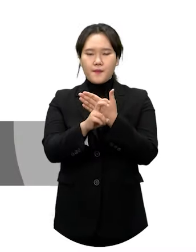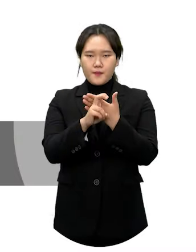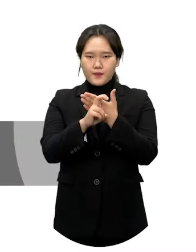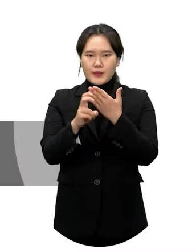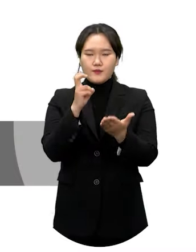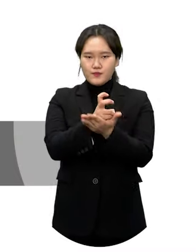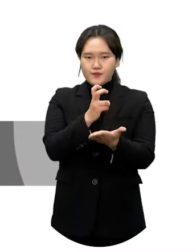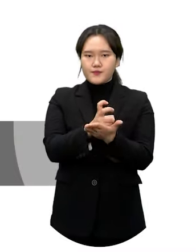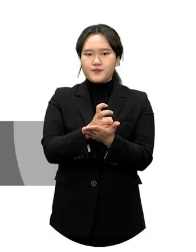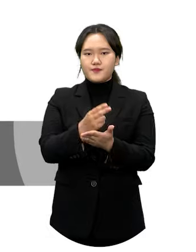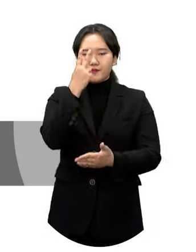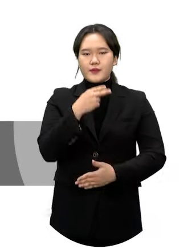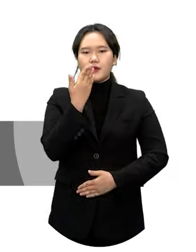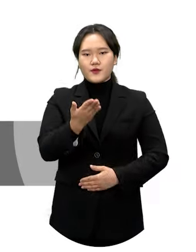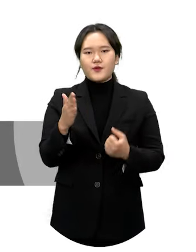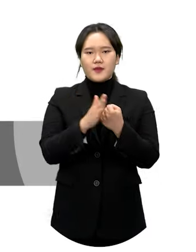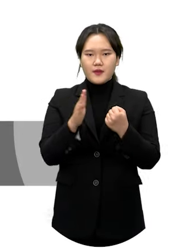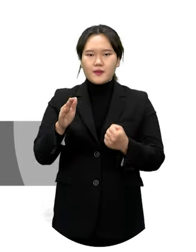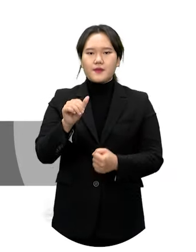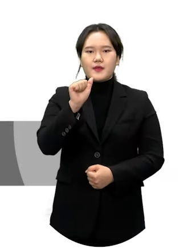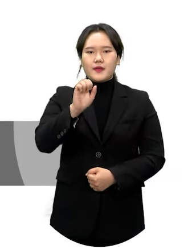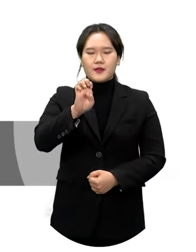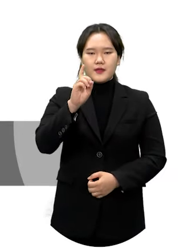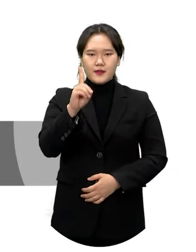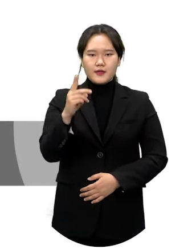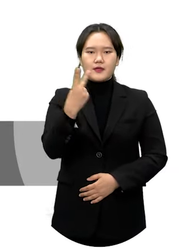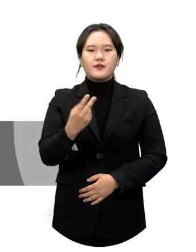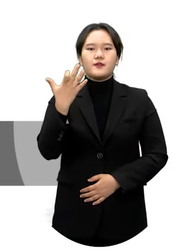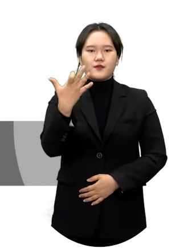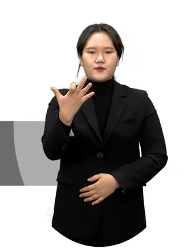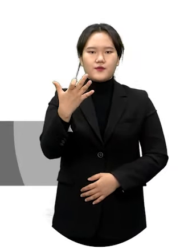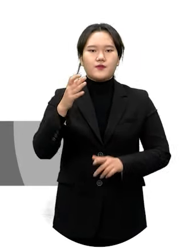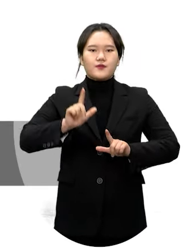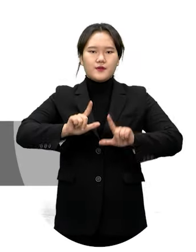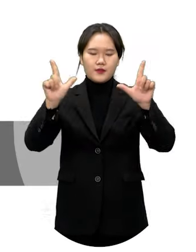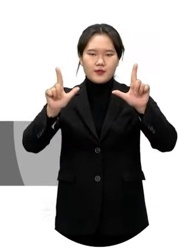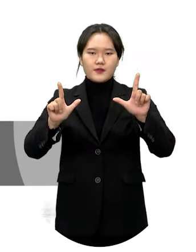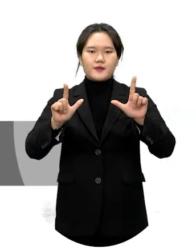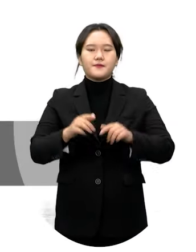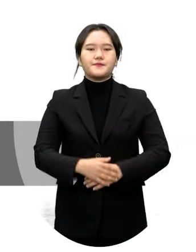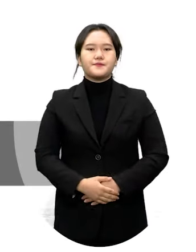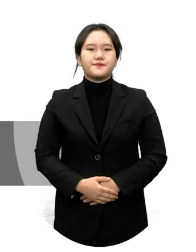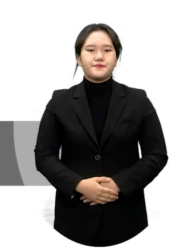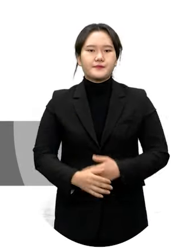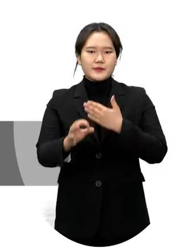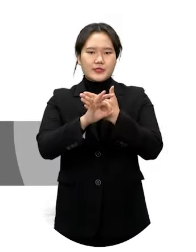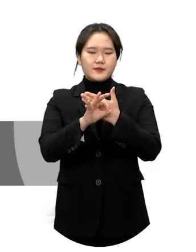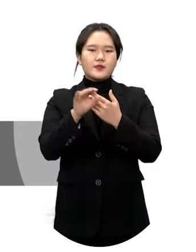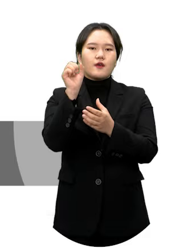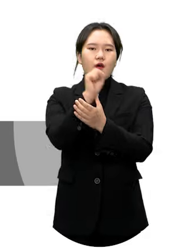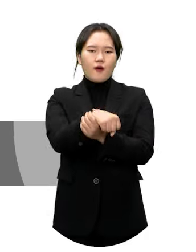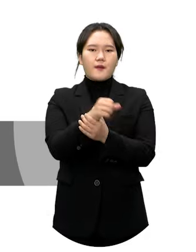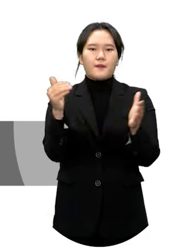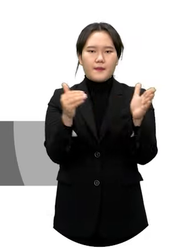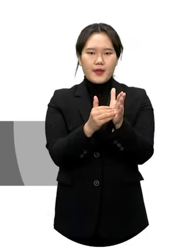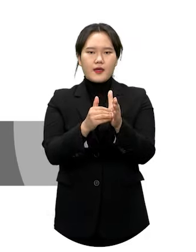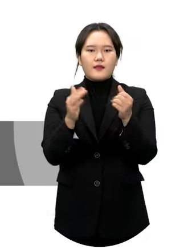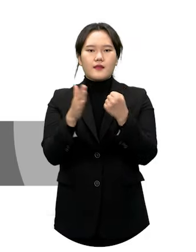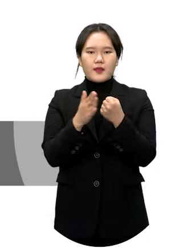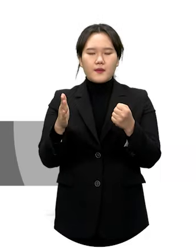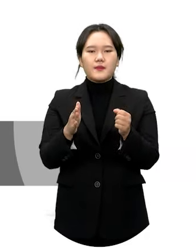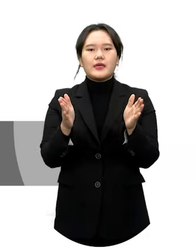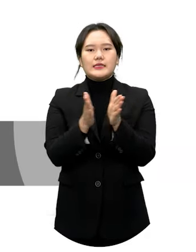규제 혁신 밀착 지원을 통해 스마트 AD는 2019년 전국 최초로 규제 샌드박스 임시 허가를